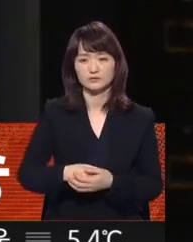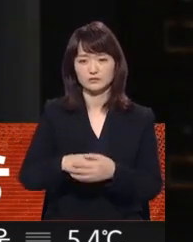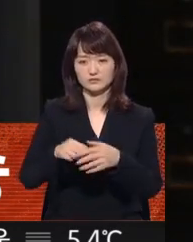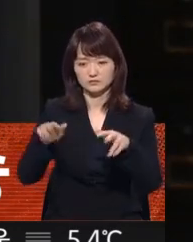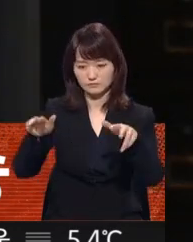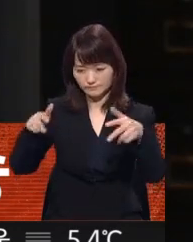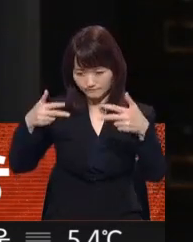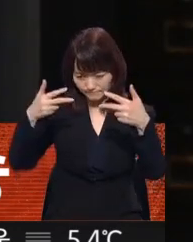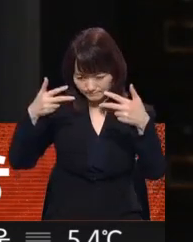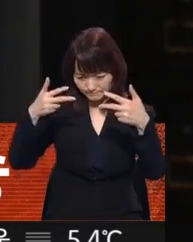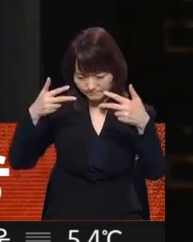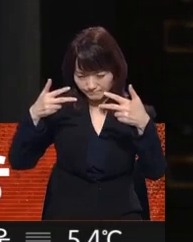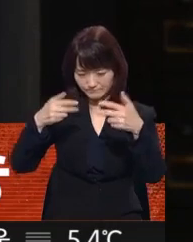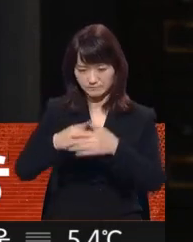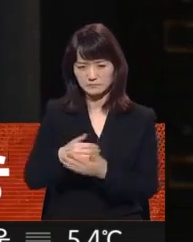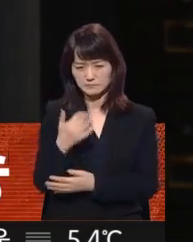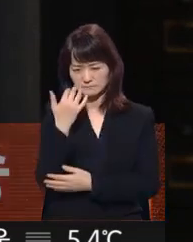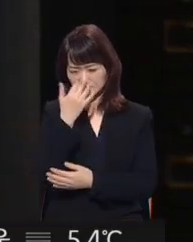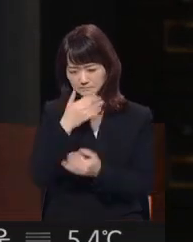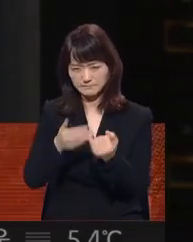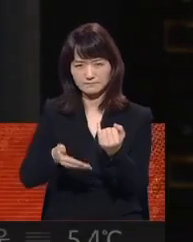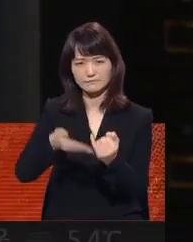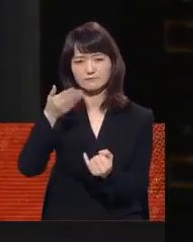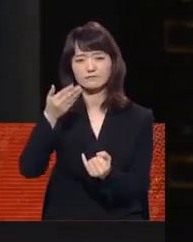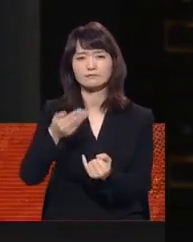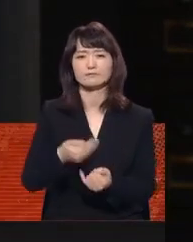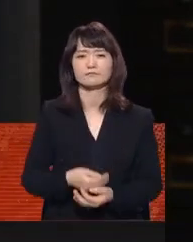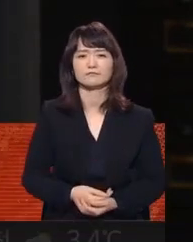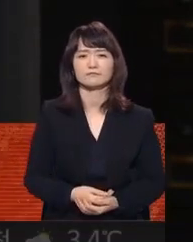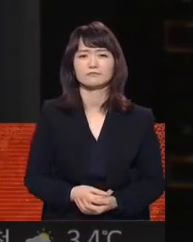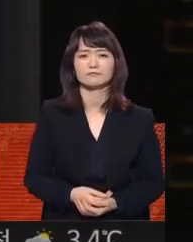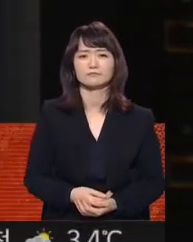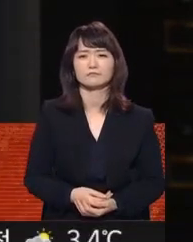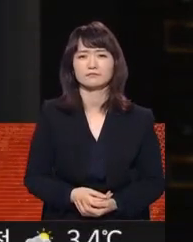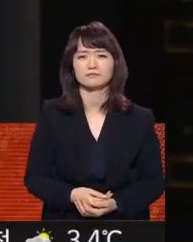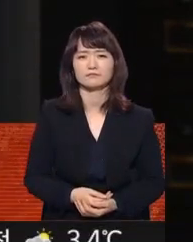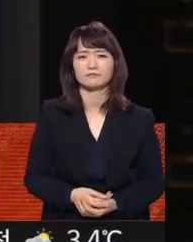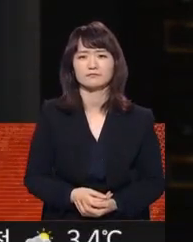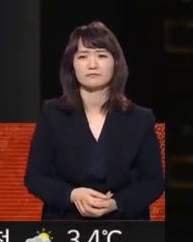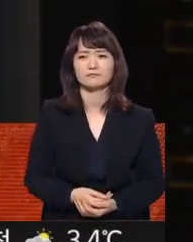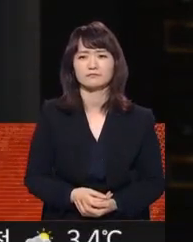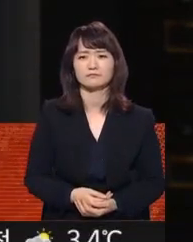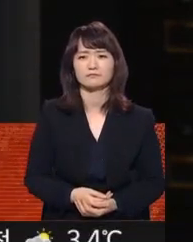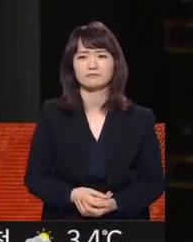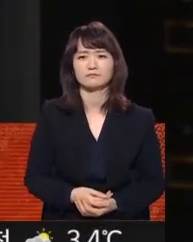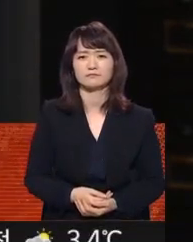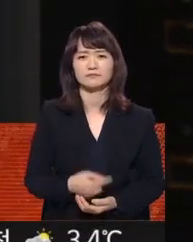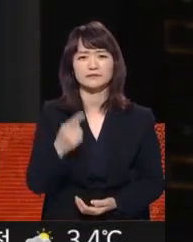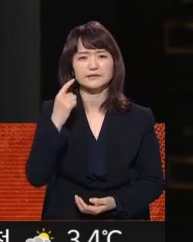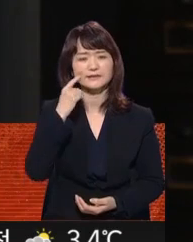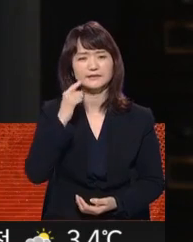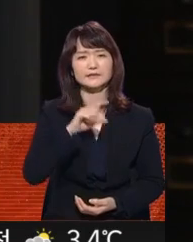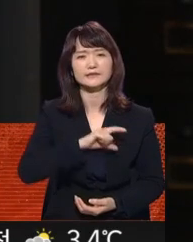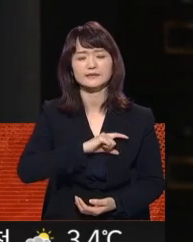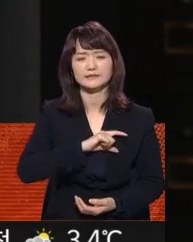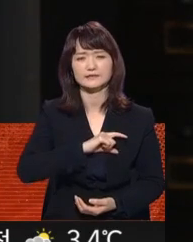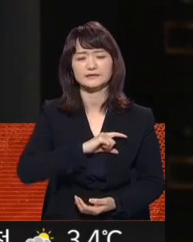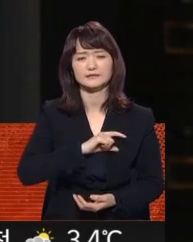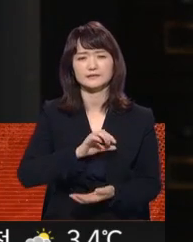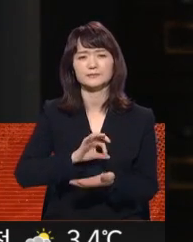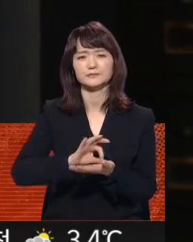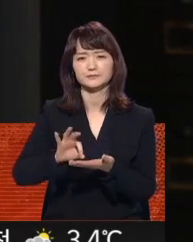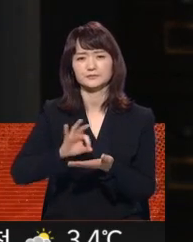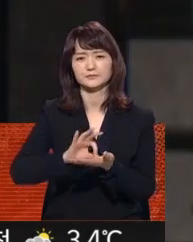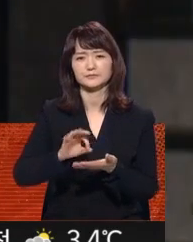통화를 하면서 또 시행을 이어갔다 심지어 가면까지 썼었다면서요 그래서